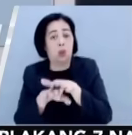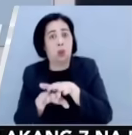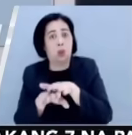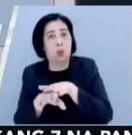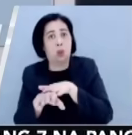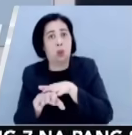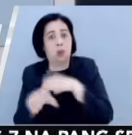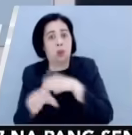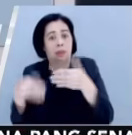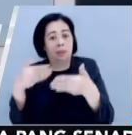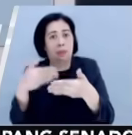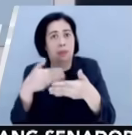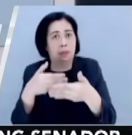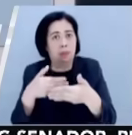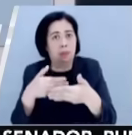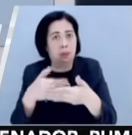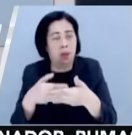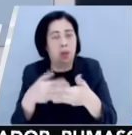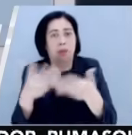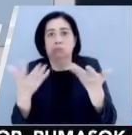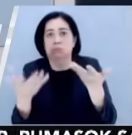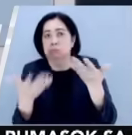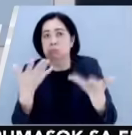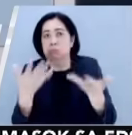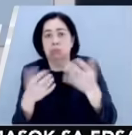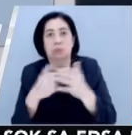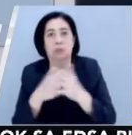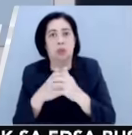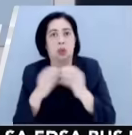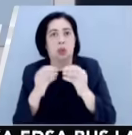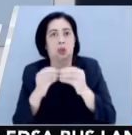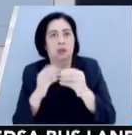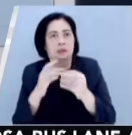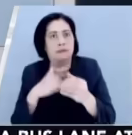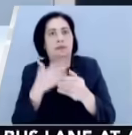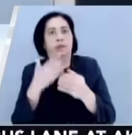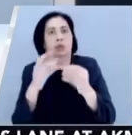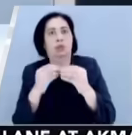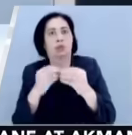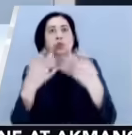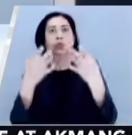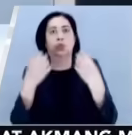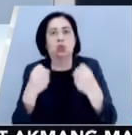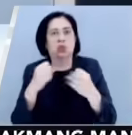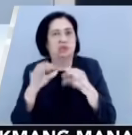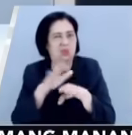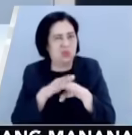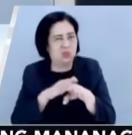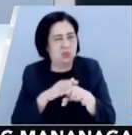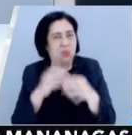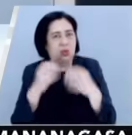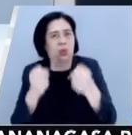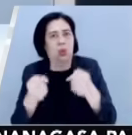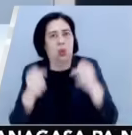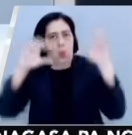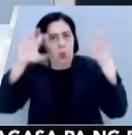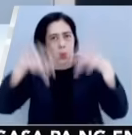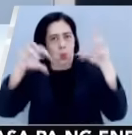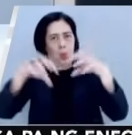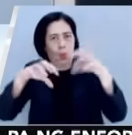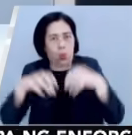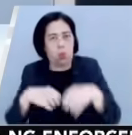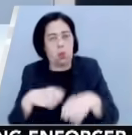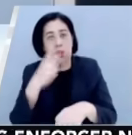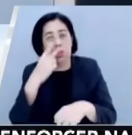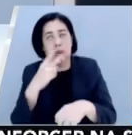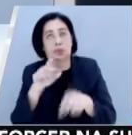may posible nga rin naman na mas maramdaman yung mga lakas ng hangin at mga lakas ng mga pag-ulan. May kita nga rin natin